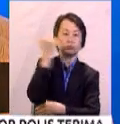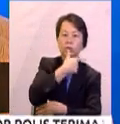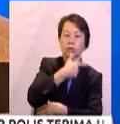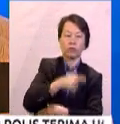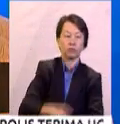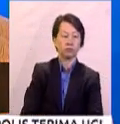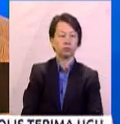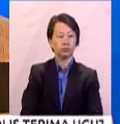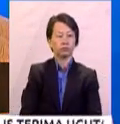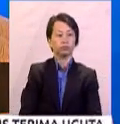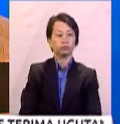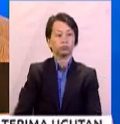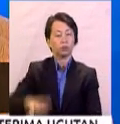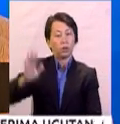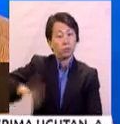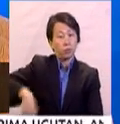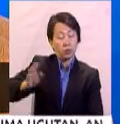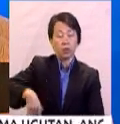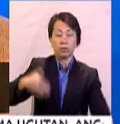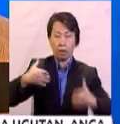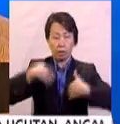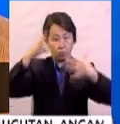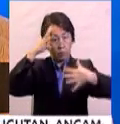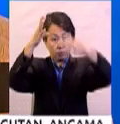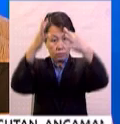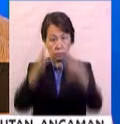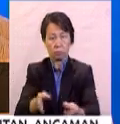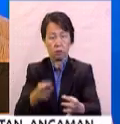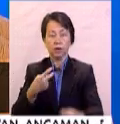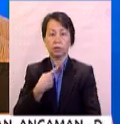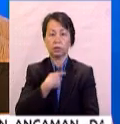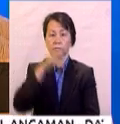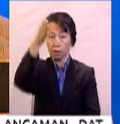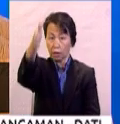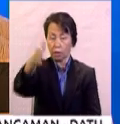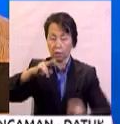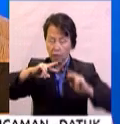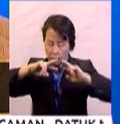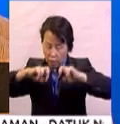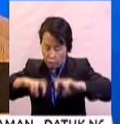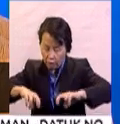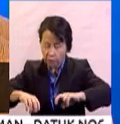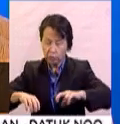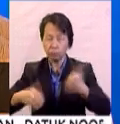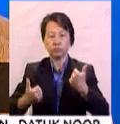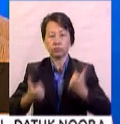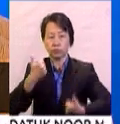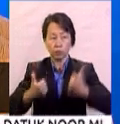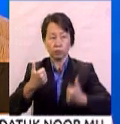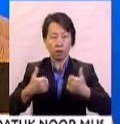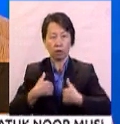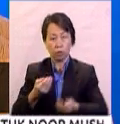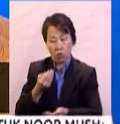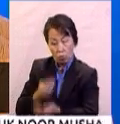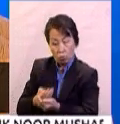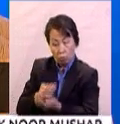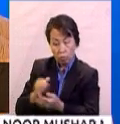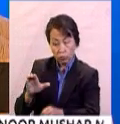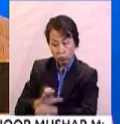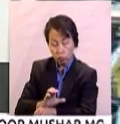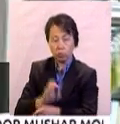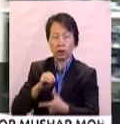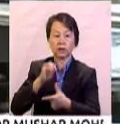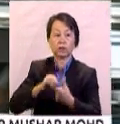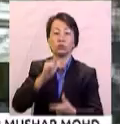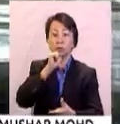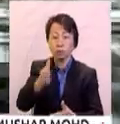Cadangan, tapi belum ada keputusan. Kita akan kaji sama ada kita ada wang yang cukup ataupun tidak.